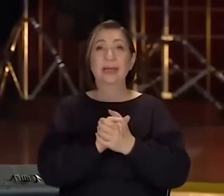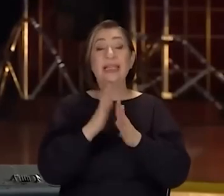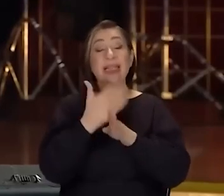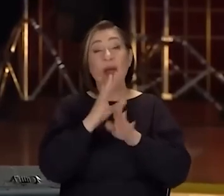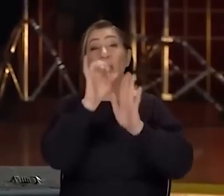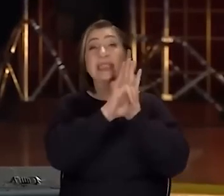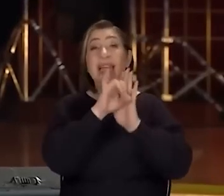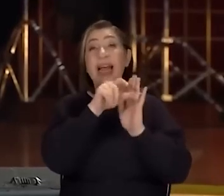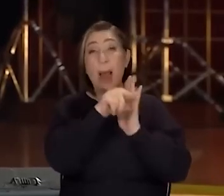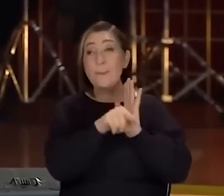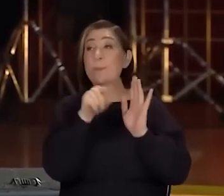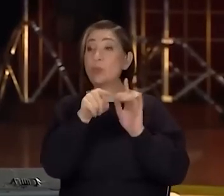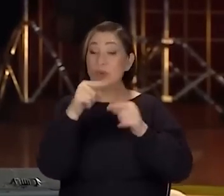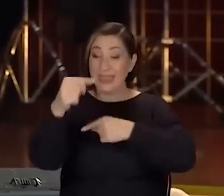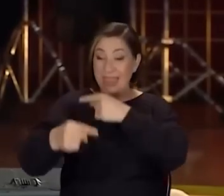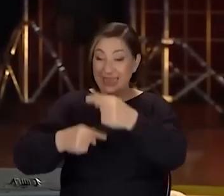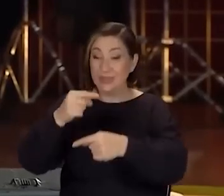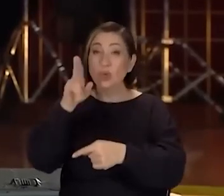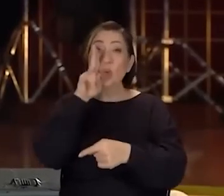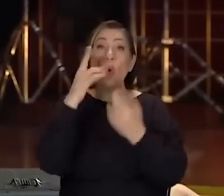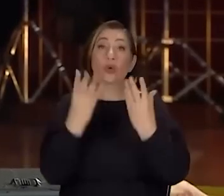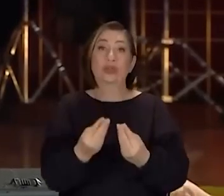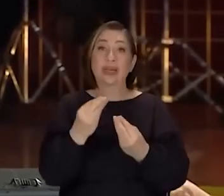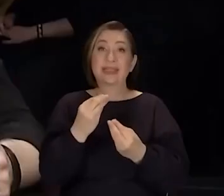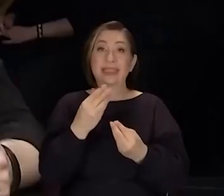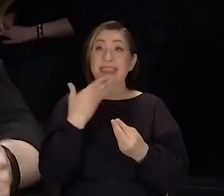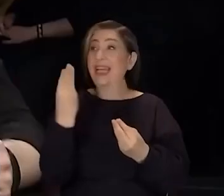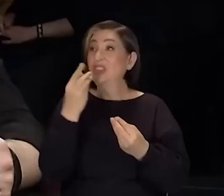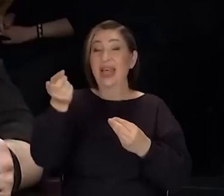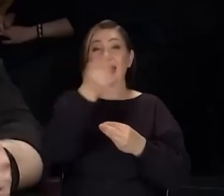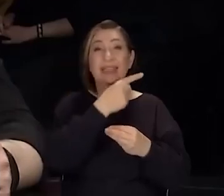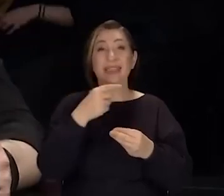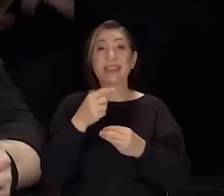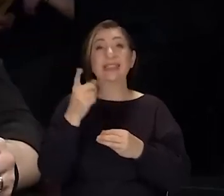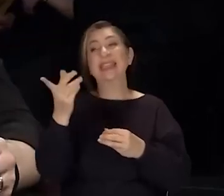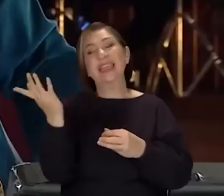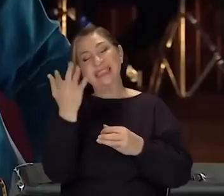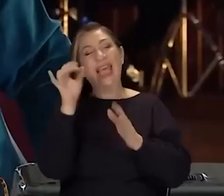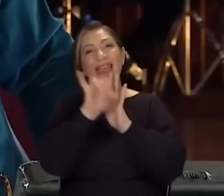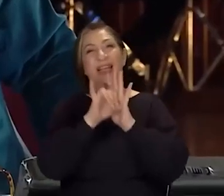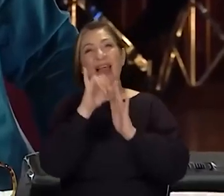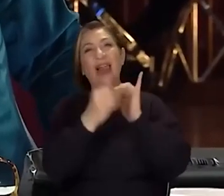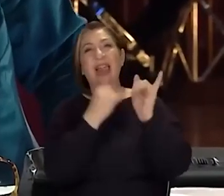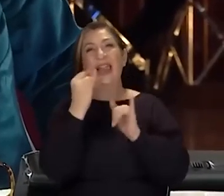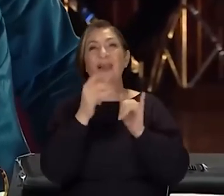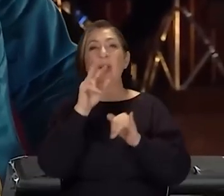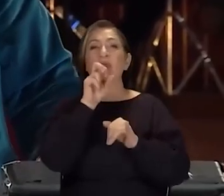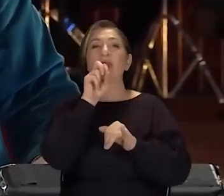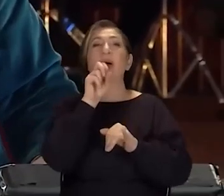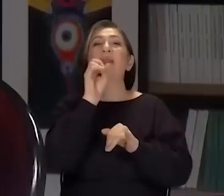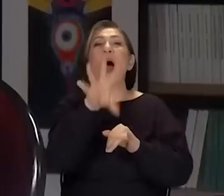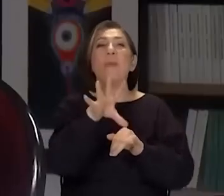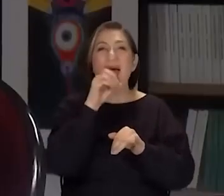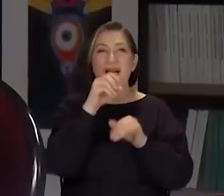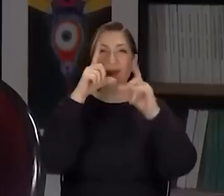o Instagram bence bu neslin sonu olacak. Yani Instagram çok da sen de neyse Instagram'da dalga geçer gibi lamayla